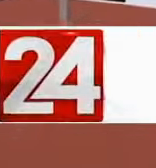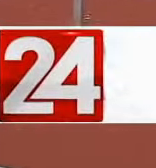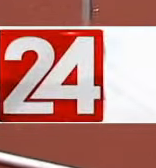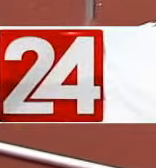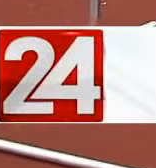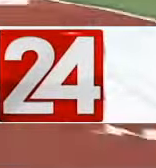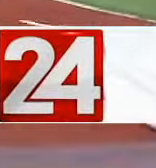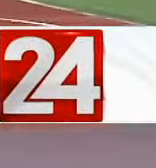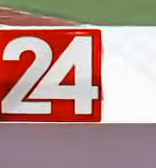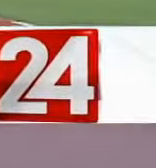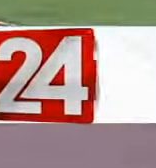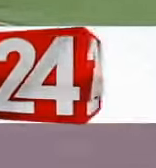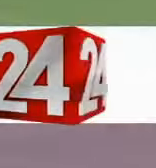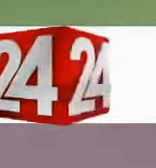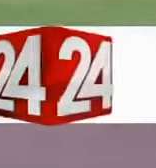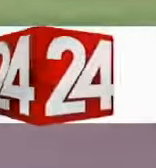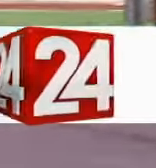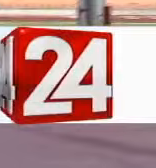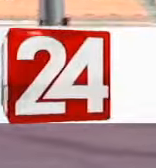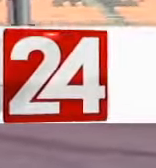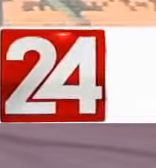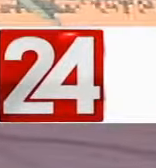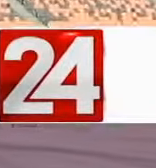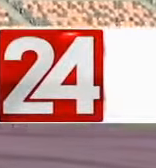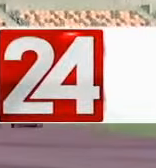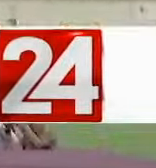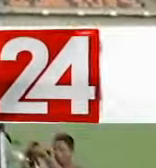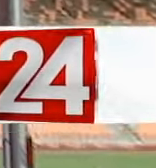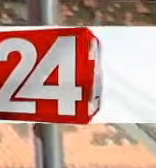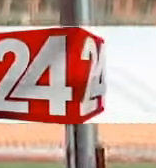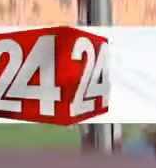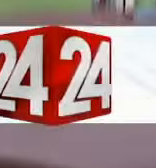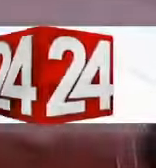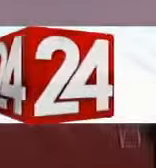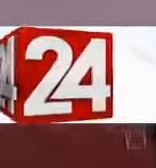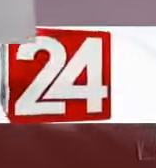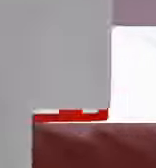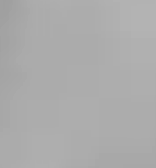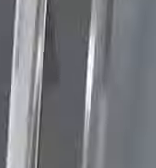ng estafa. Pinoy pole vaulter, pumalag!